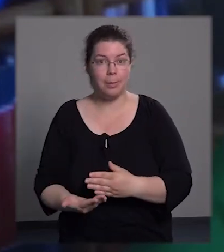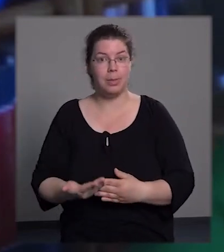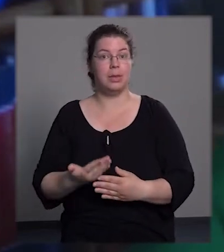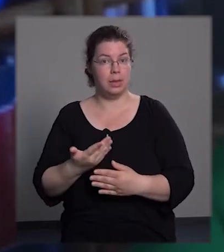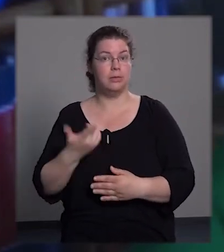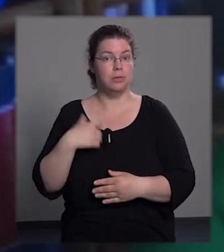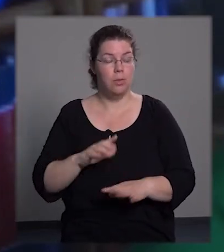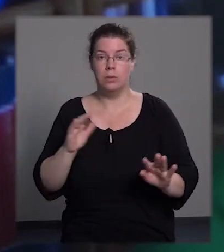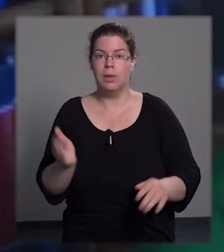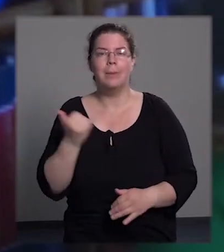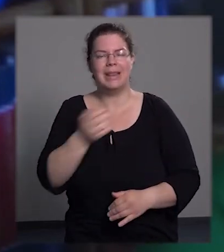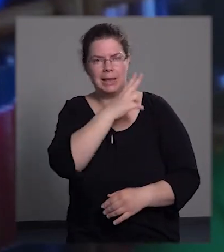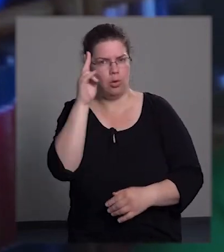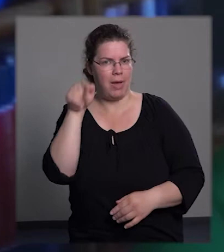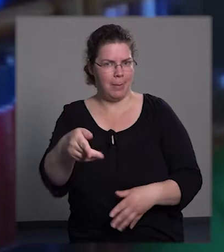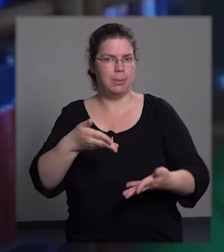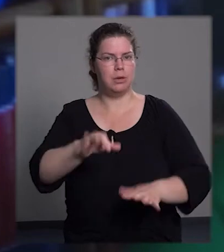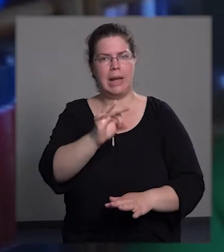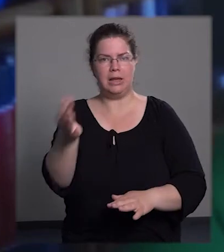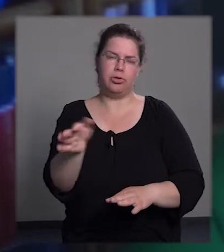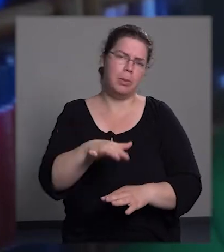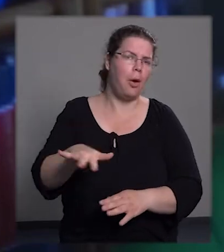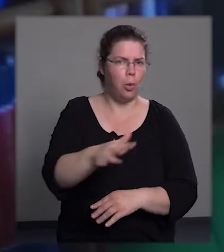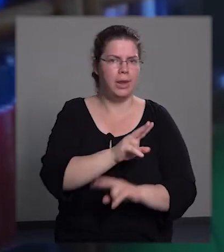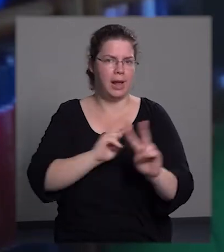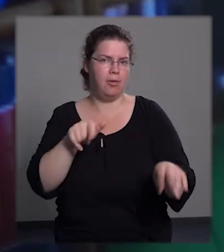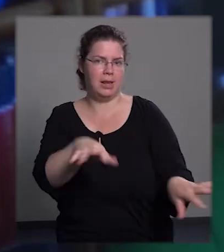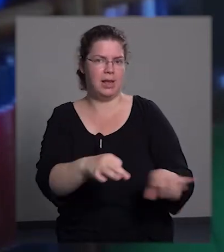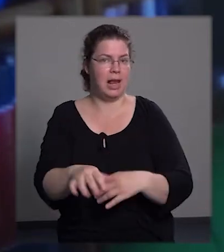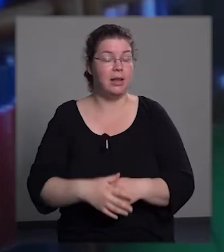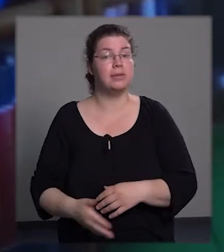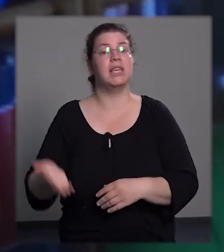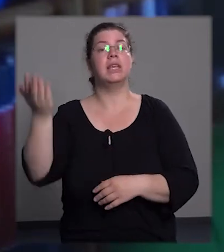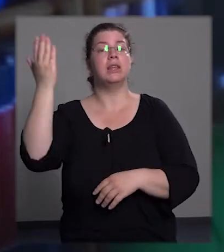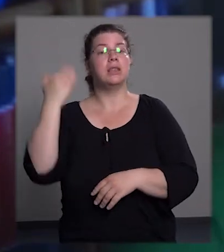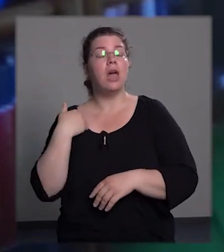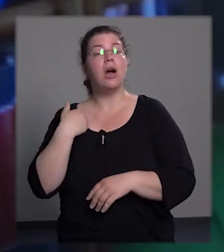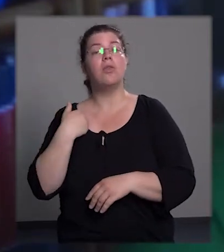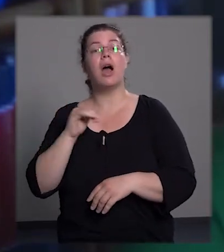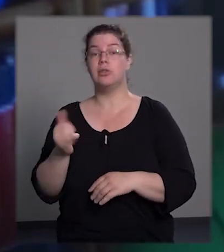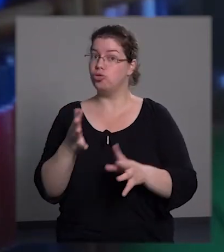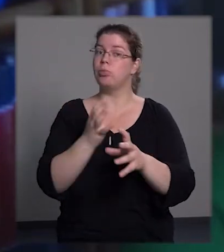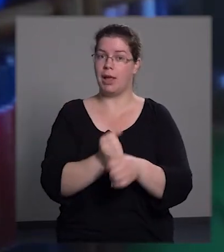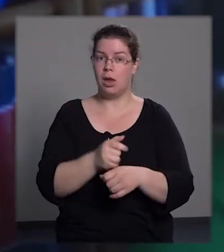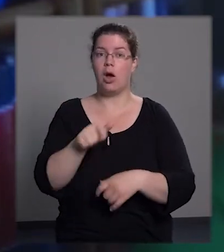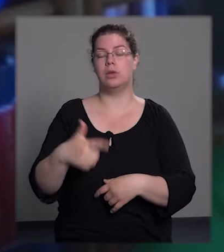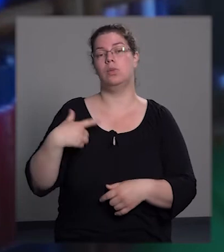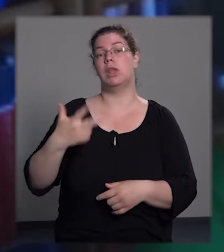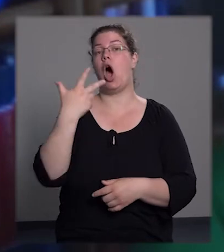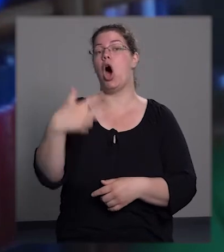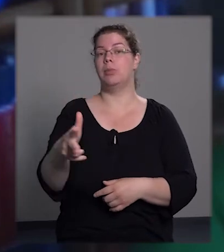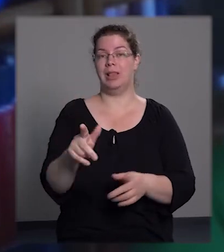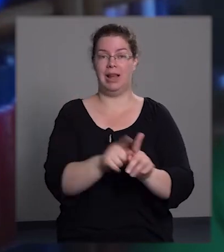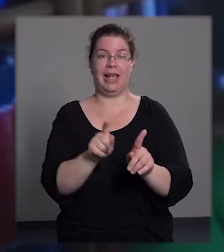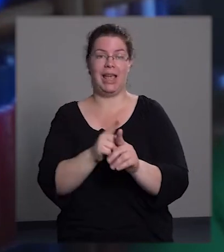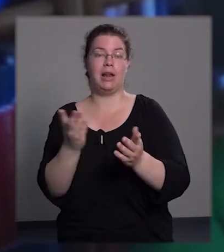évben, mert mindig novemberben a születésnapja környékén van ez a rendezvény. Tavaly is megtartottuk, az volt a 30. ilyen